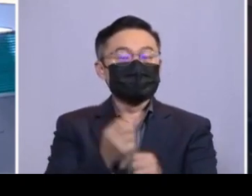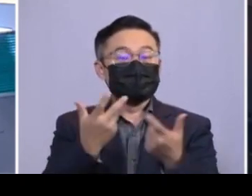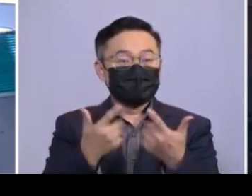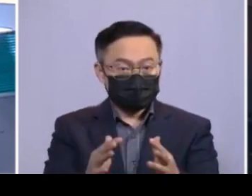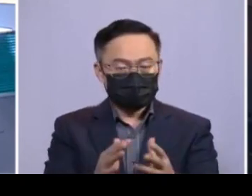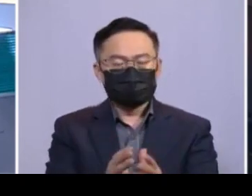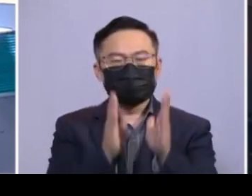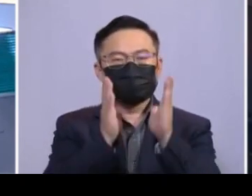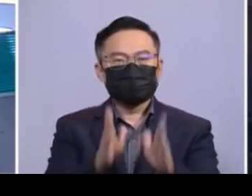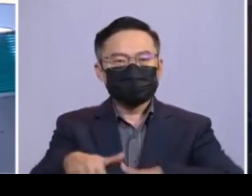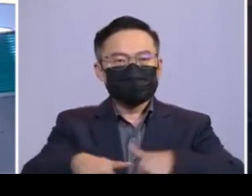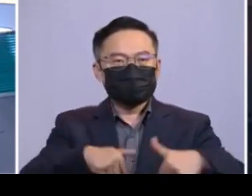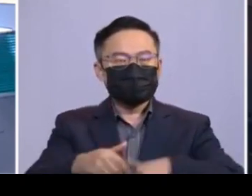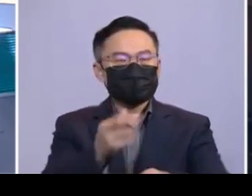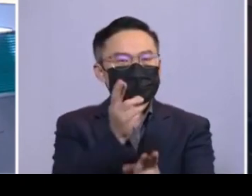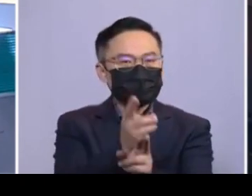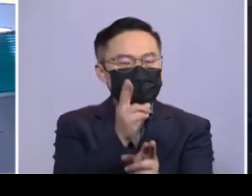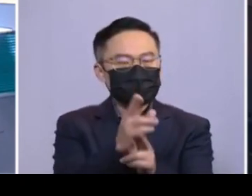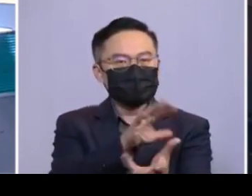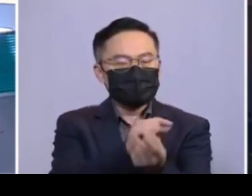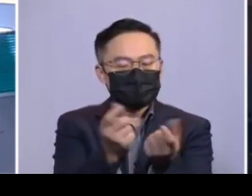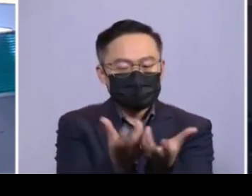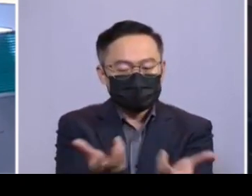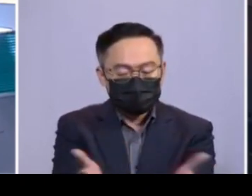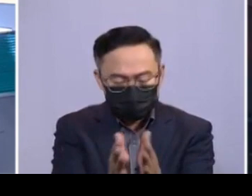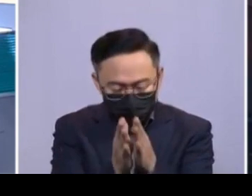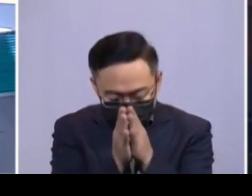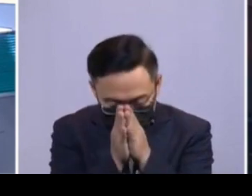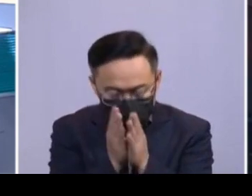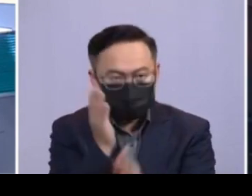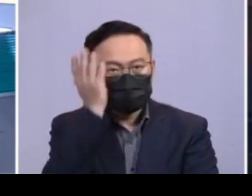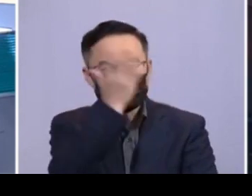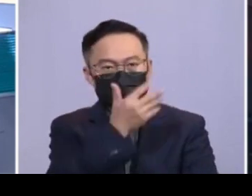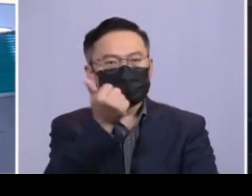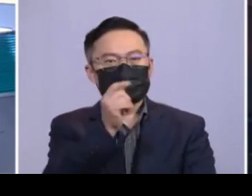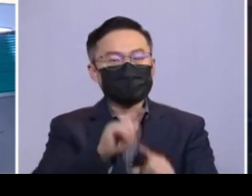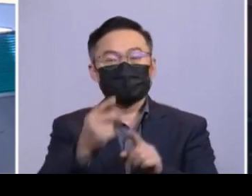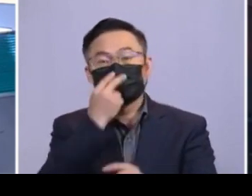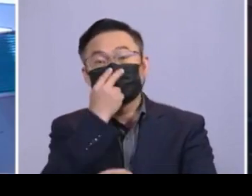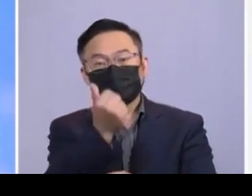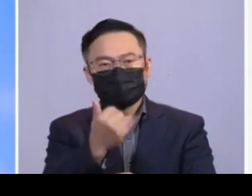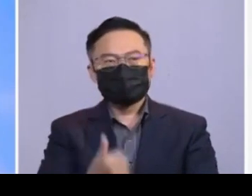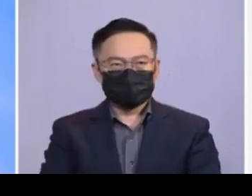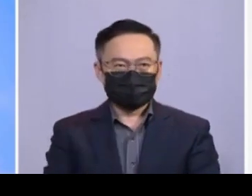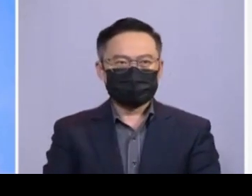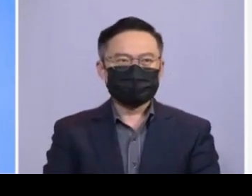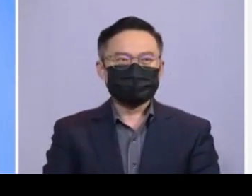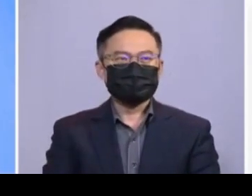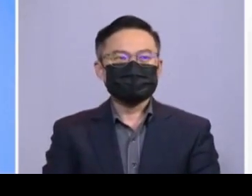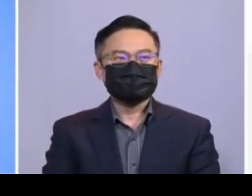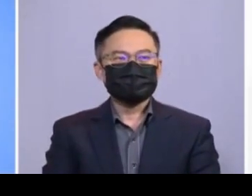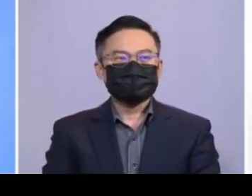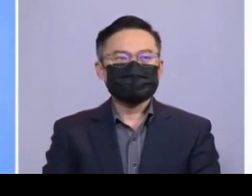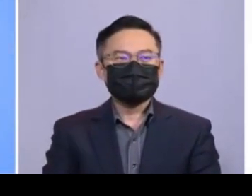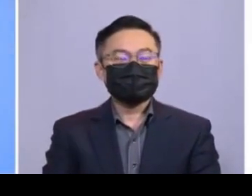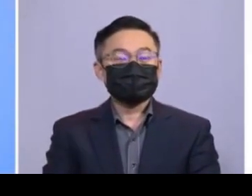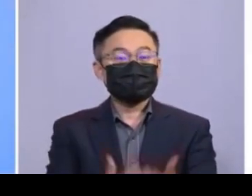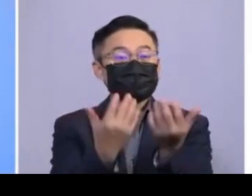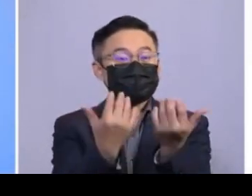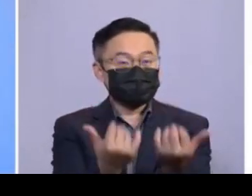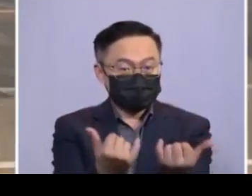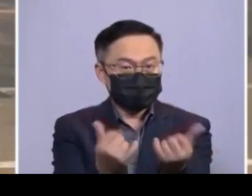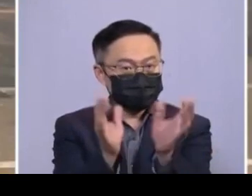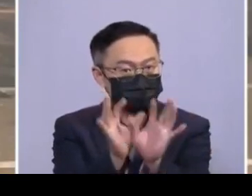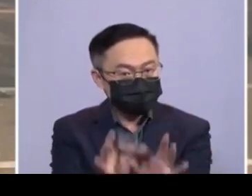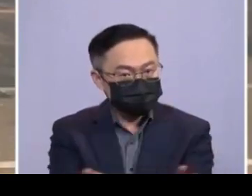ทางวัฒนธรรมที่เรียกว่าสวยสดงดงามนะครับที่ตั้งจะขึ้นบนตรีสกุลสมบัติเป็นงานเข้ามาครับครับวันนี้ถือว่า